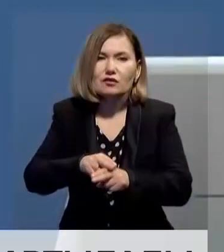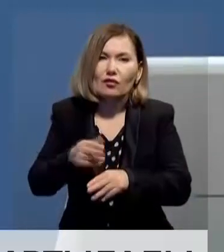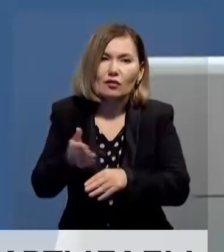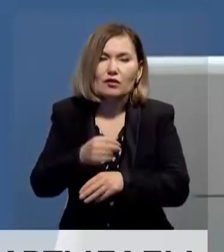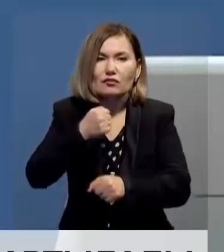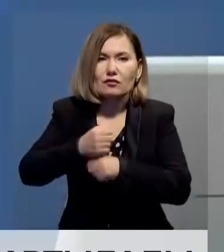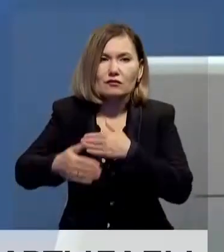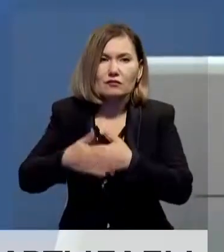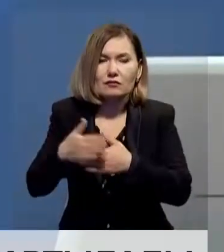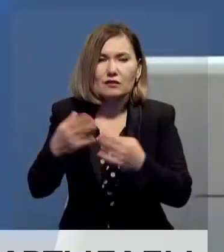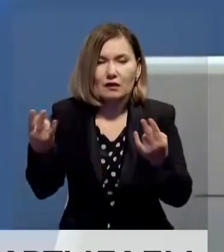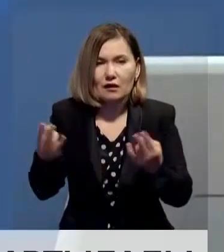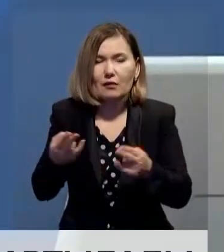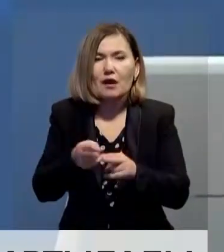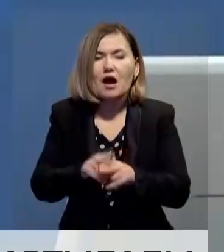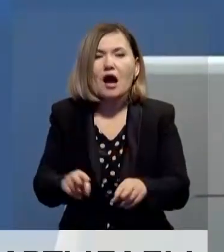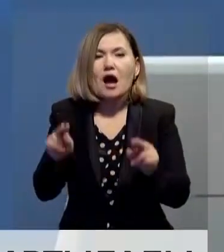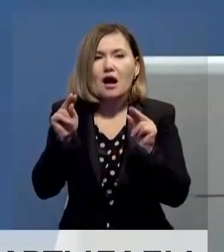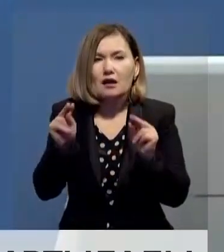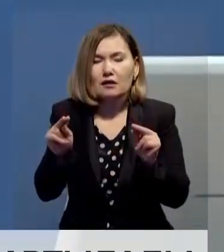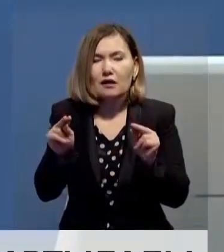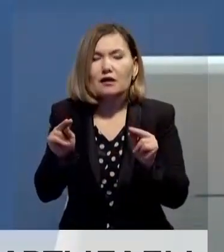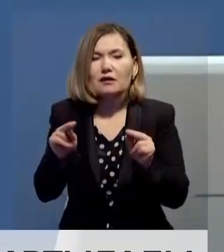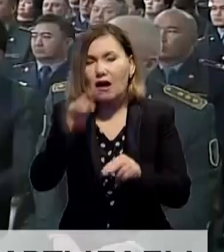тиіс. Әділетті қоғам